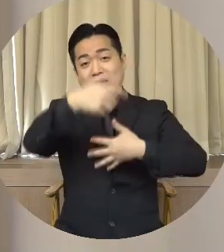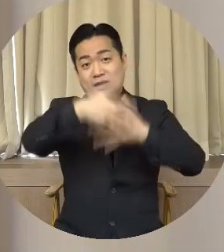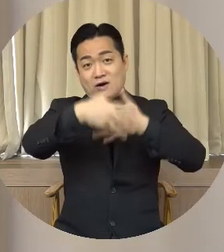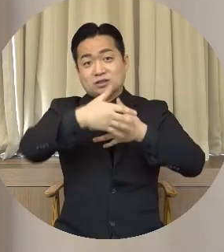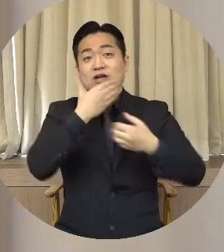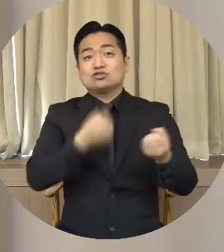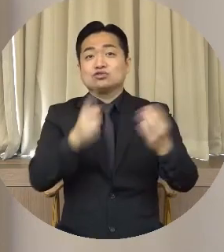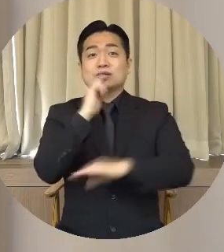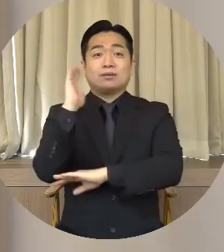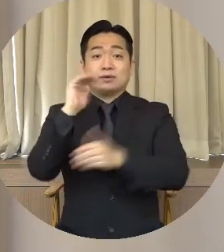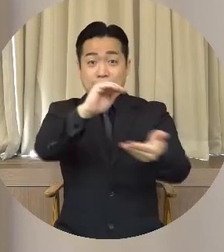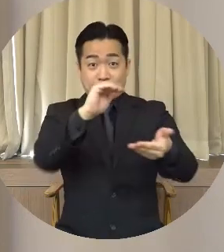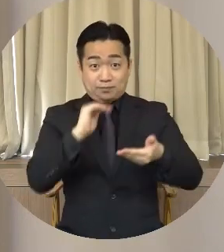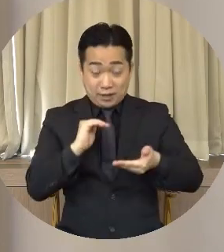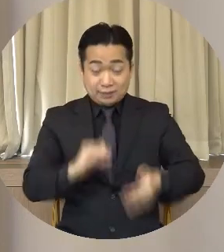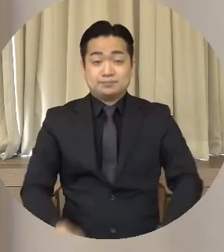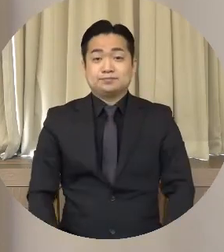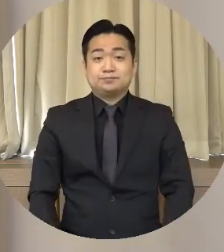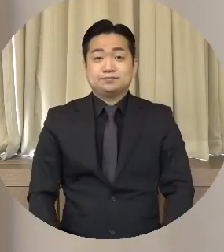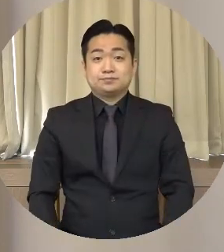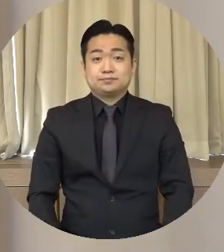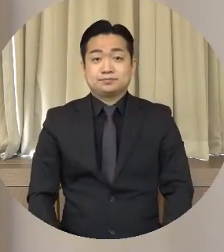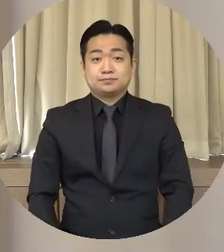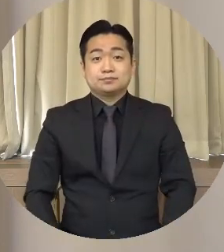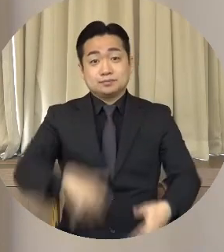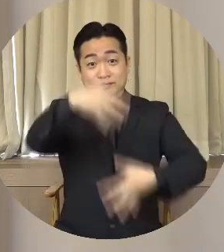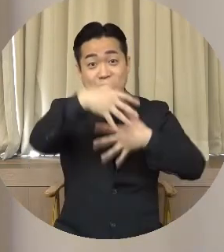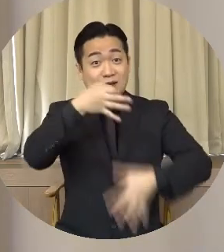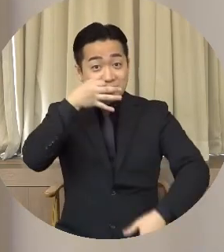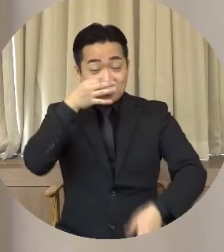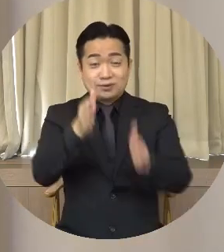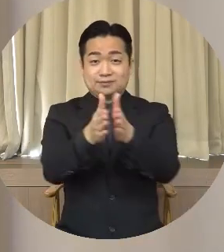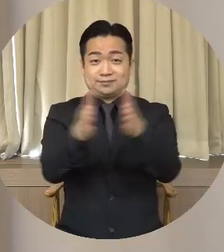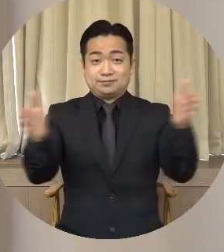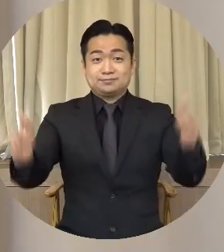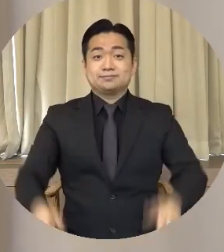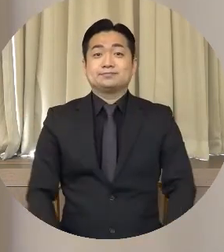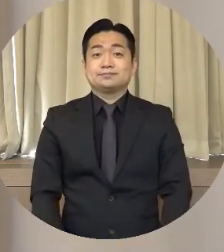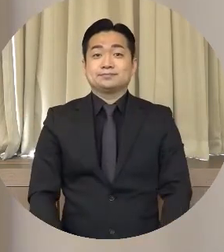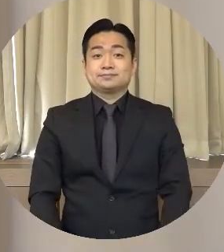축사를 보내주셨습니다. 그럼 키란 라베로 의장님의 축사 부탁드리겠습니다.